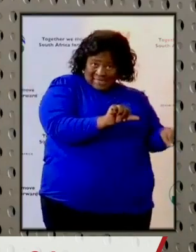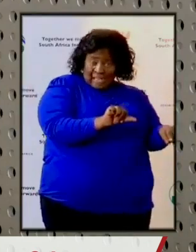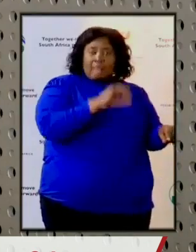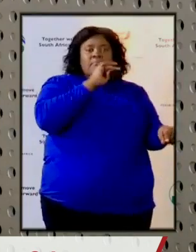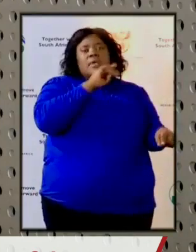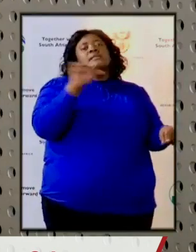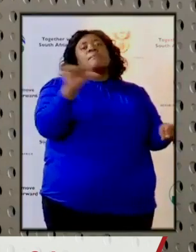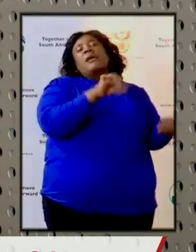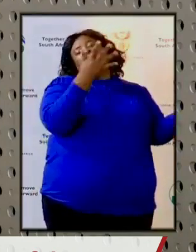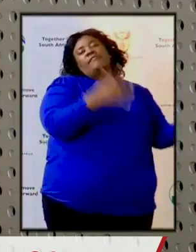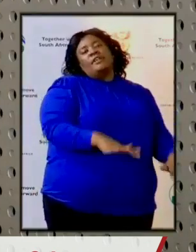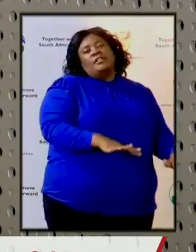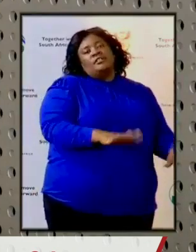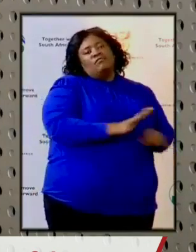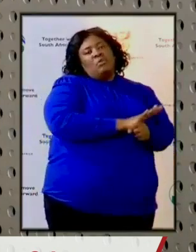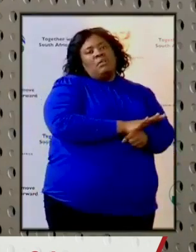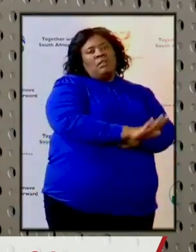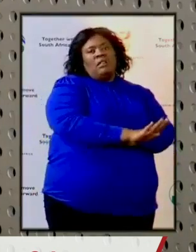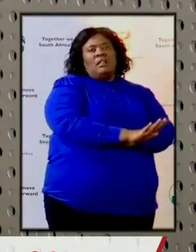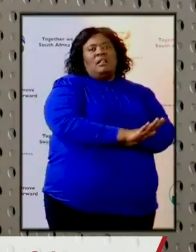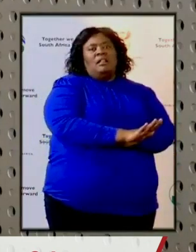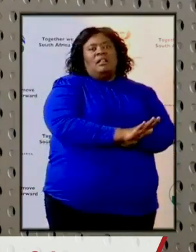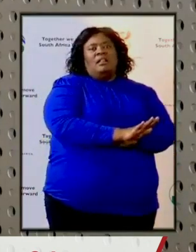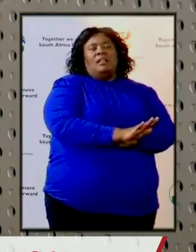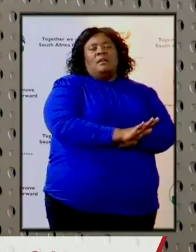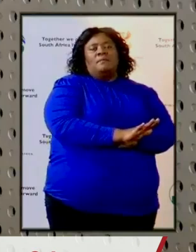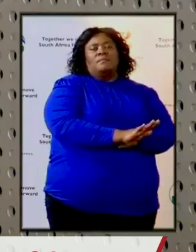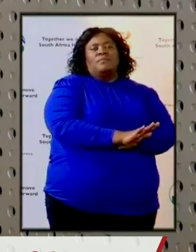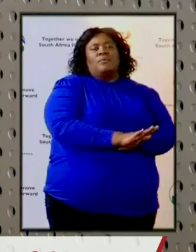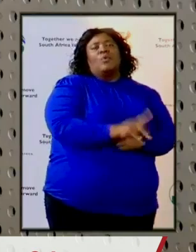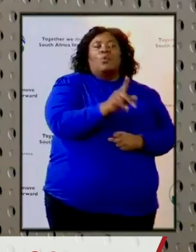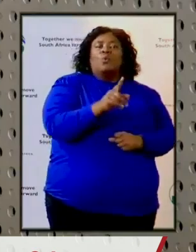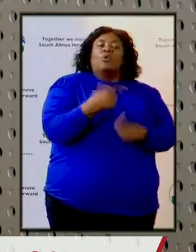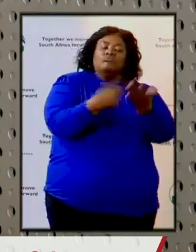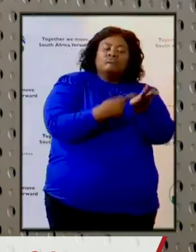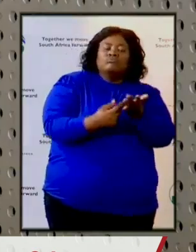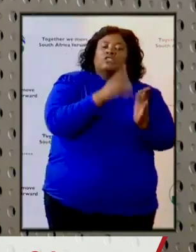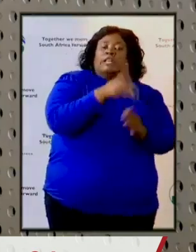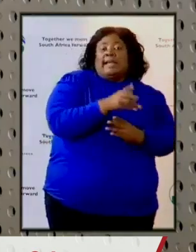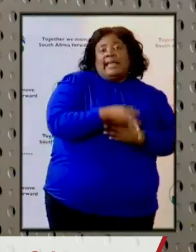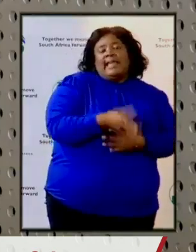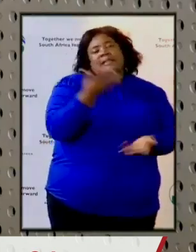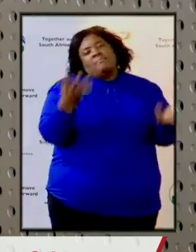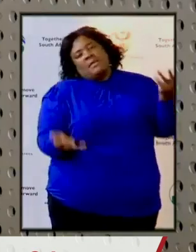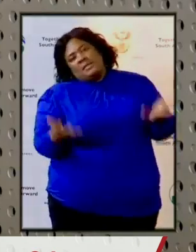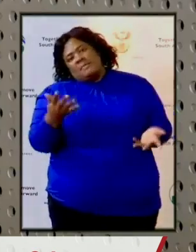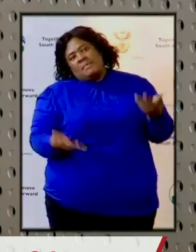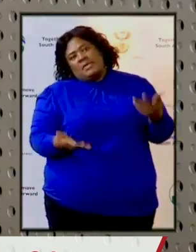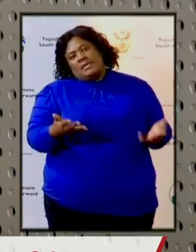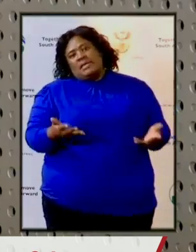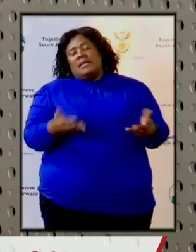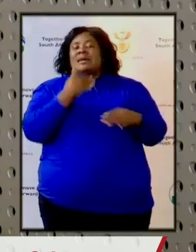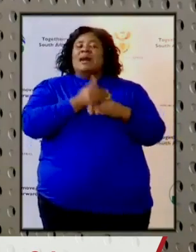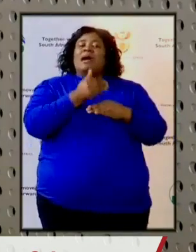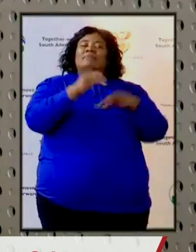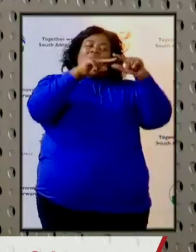usubuyile. So sesixoxa indaba yokuthi uyahamba futhi mhlawumbe mase kudlule u-level 4.